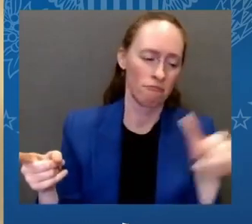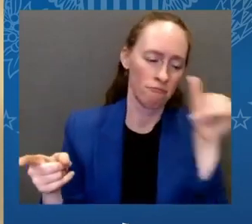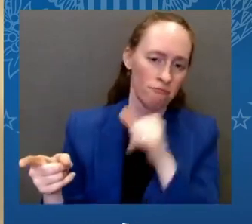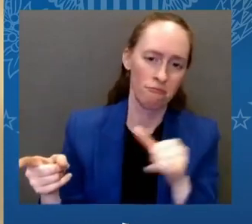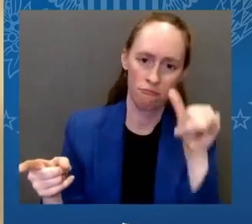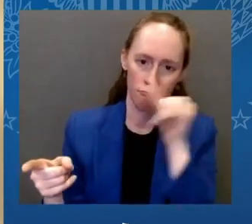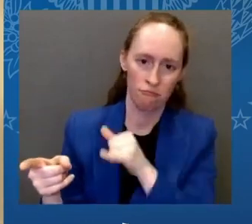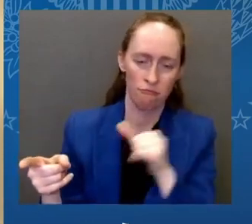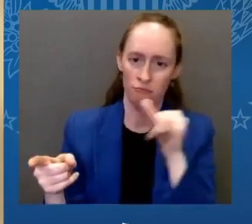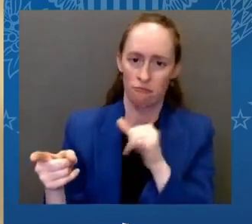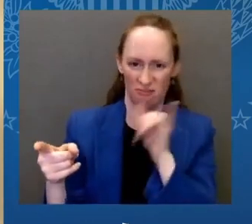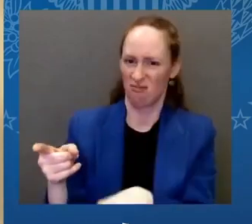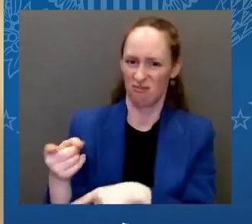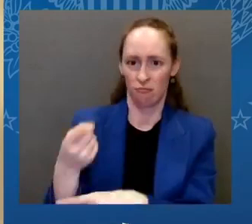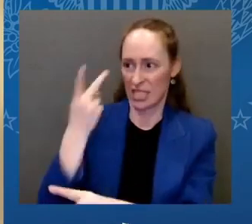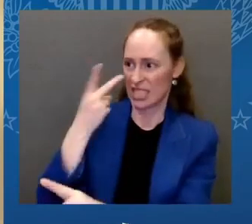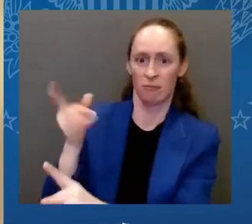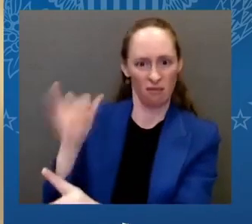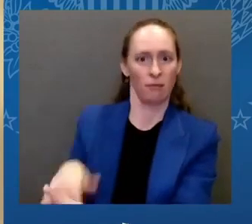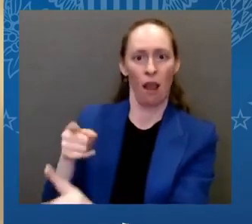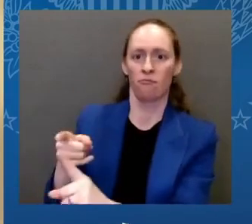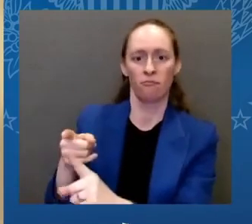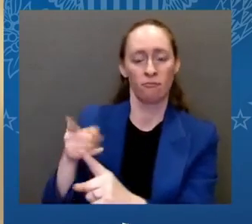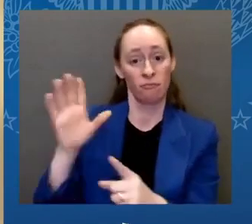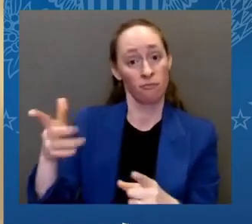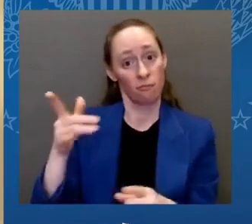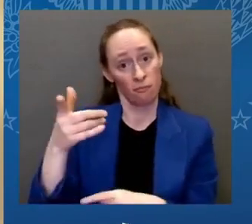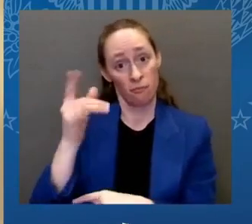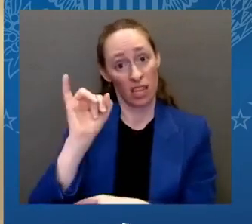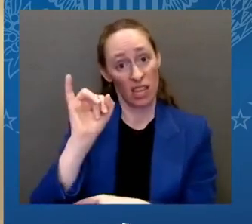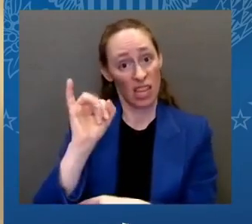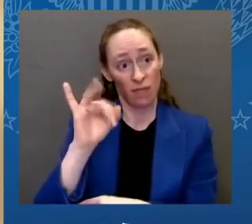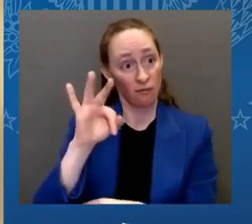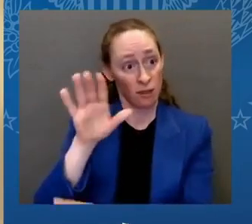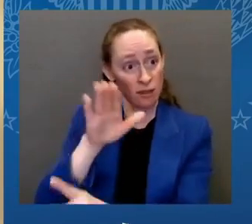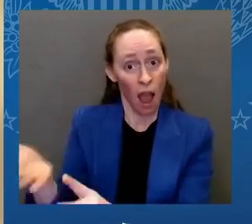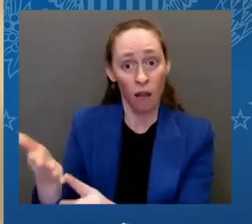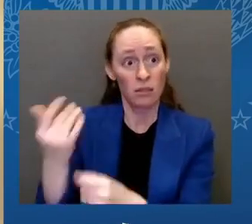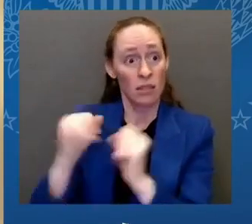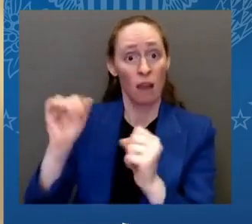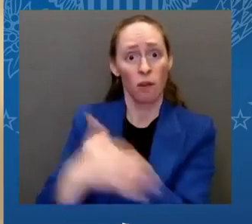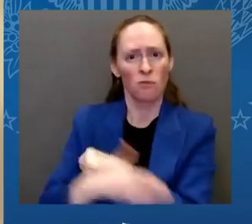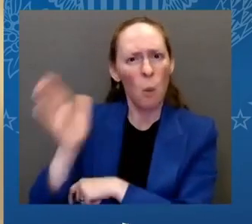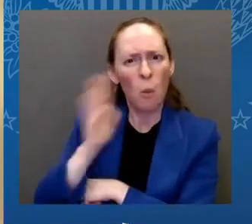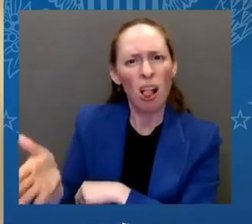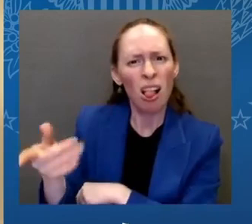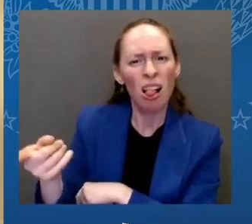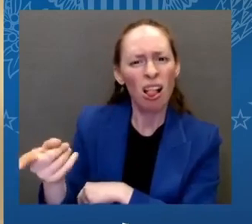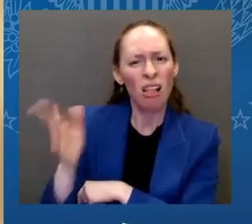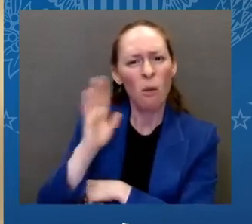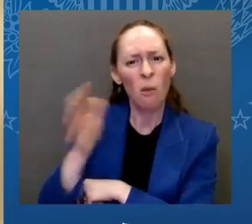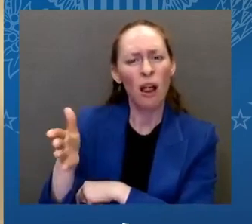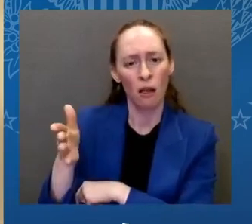Ми чітко говоримо про наші питання. Президент Зеленський готовий захищати свою країну, готовий віддати життя за